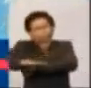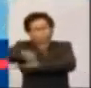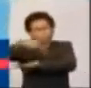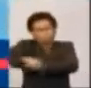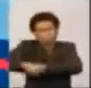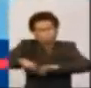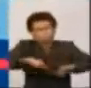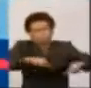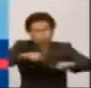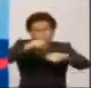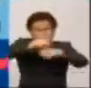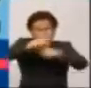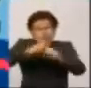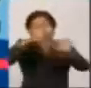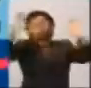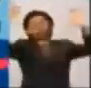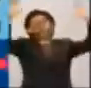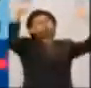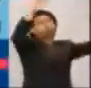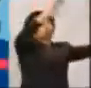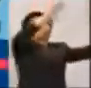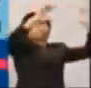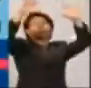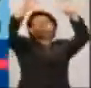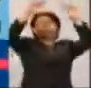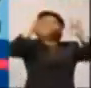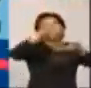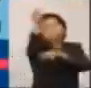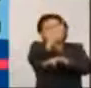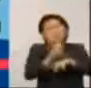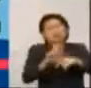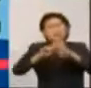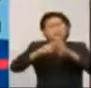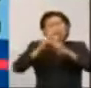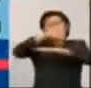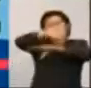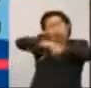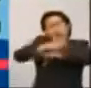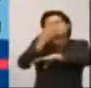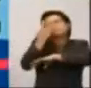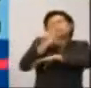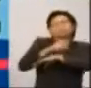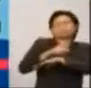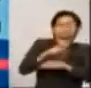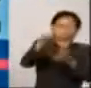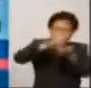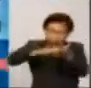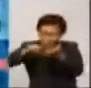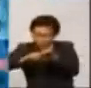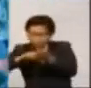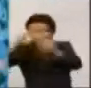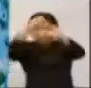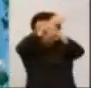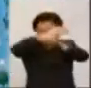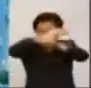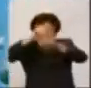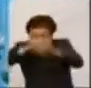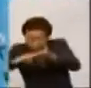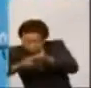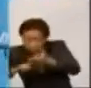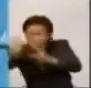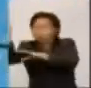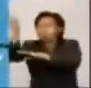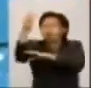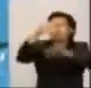kawasan aktif pembentukan kelompok awan ribut petir sejak daripada tengah malam tadi. Pemantauan imej satelit mendapati letupan